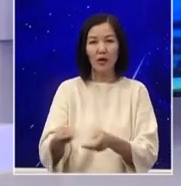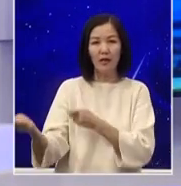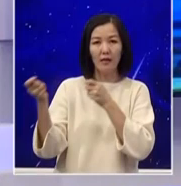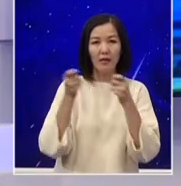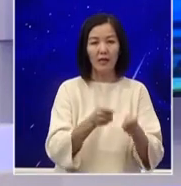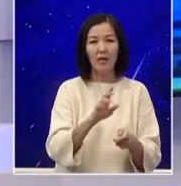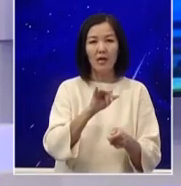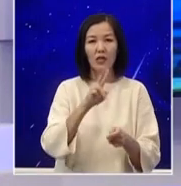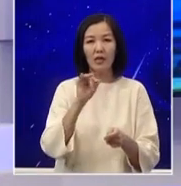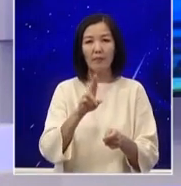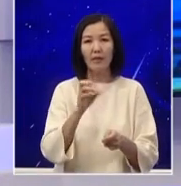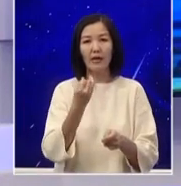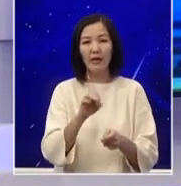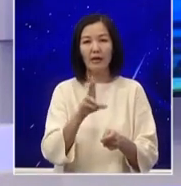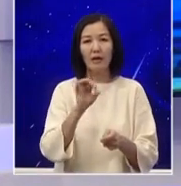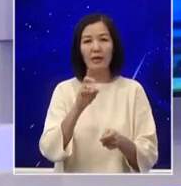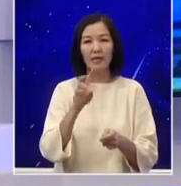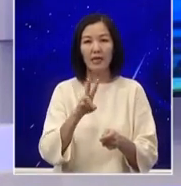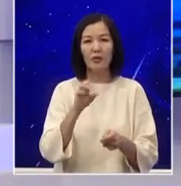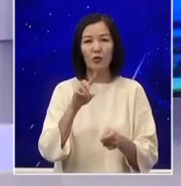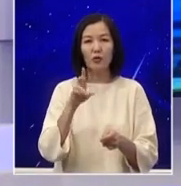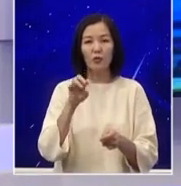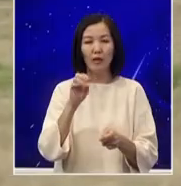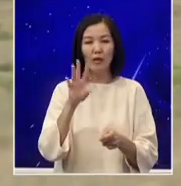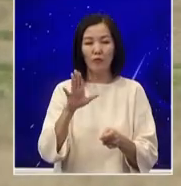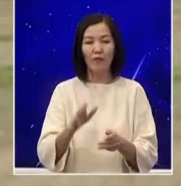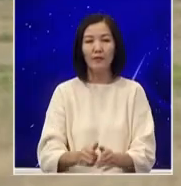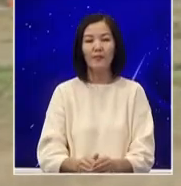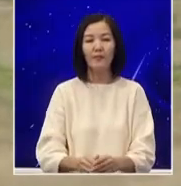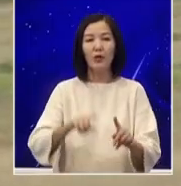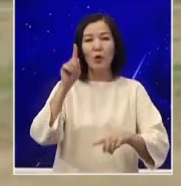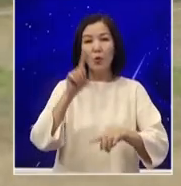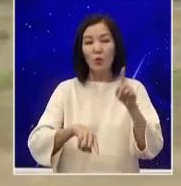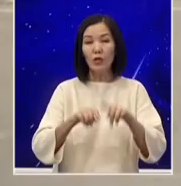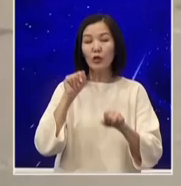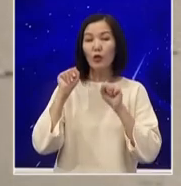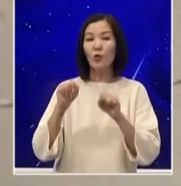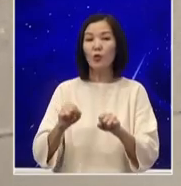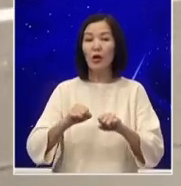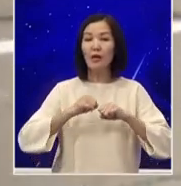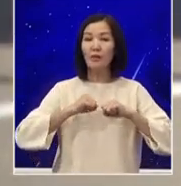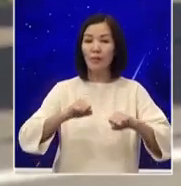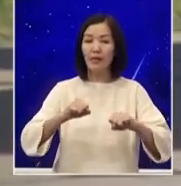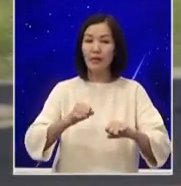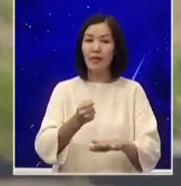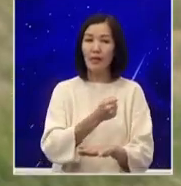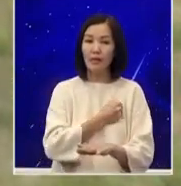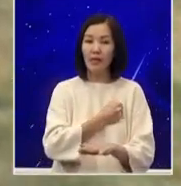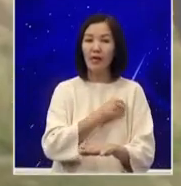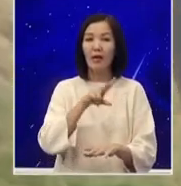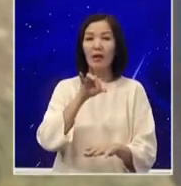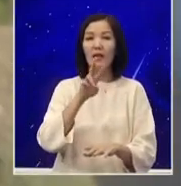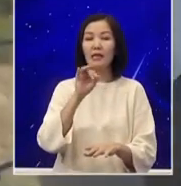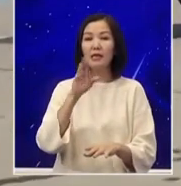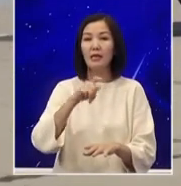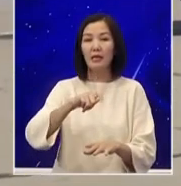Жағыппар Қайларов пен Азхан Нұғыманов. Отан деп кеудесін оққа тосқан жауынгер Жағыппар Қайларов Ленинградтағы